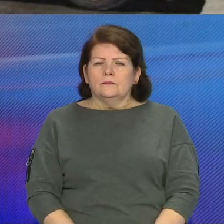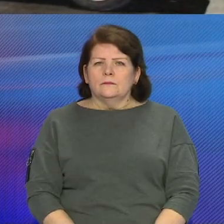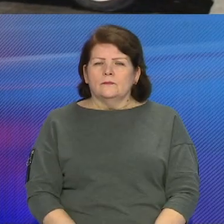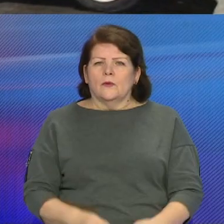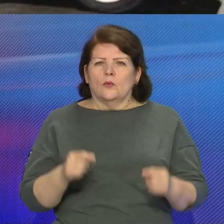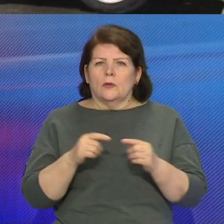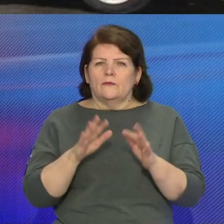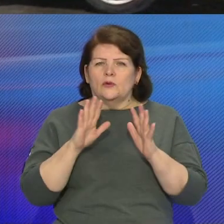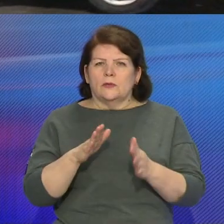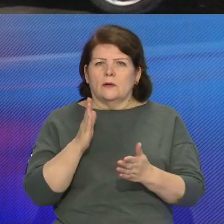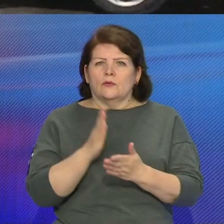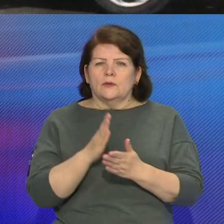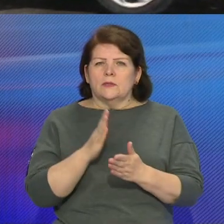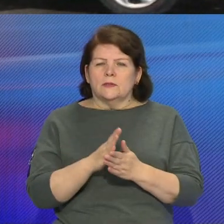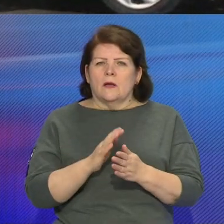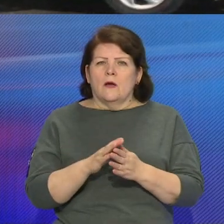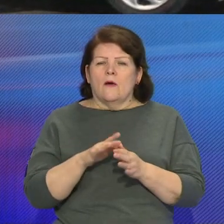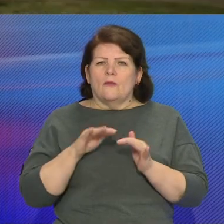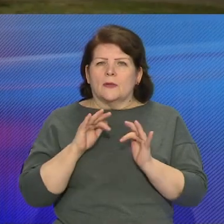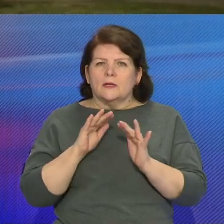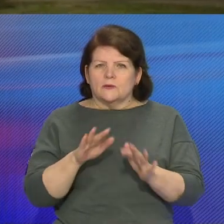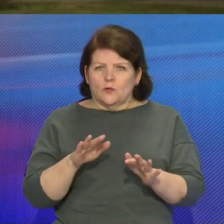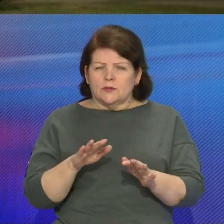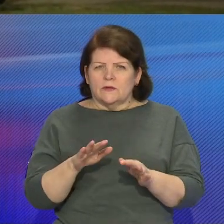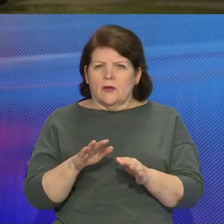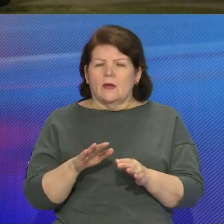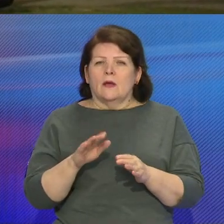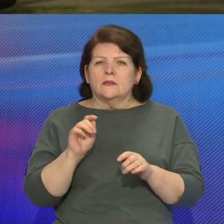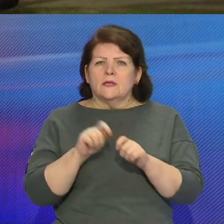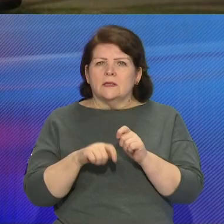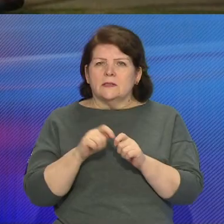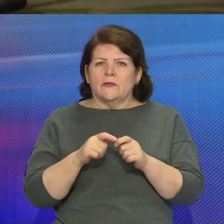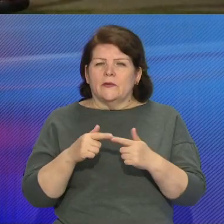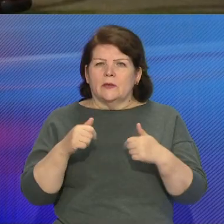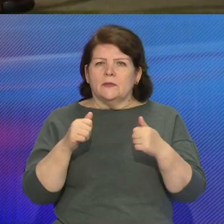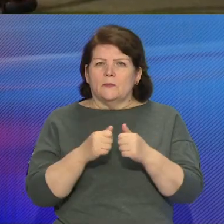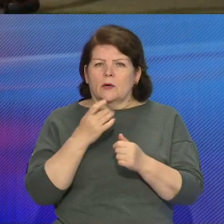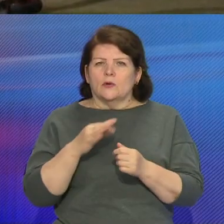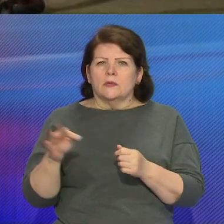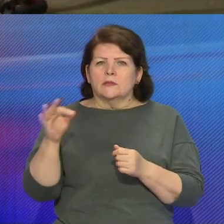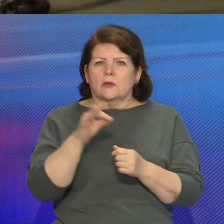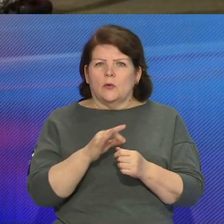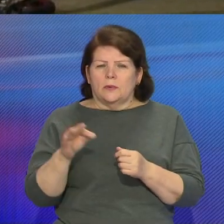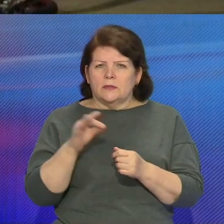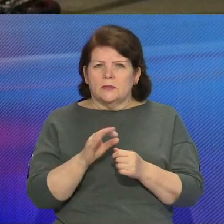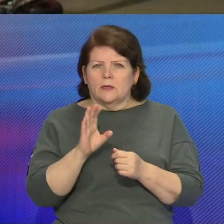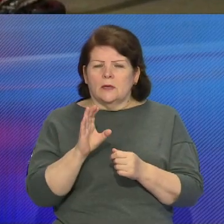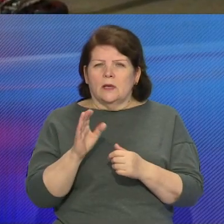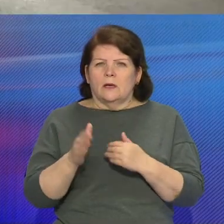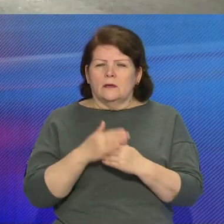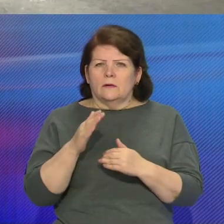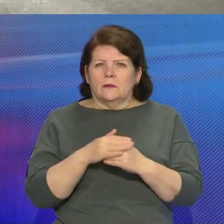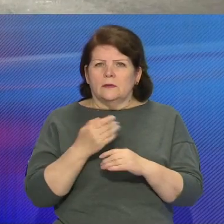Крымінальная справа знаходзіцца ў вытворчасці ўпраўлення следчага камітэта па Гродзенскай вобласці. Санкцыя артыкула за